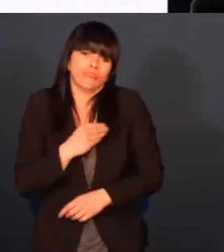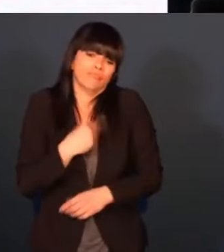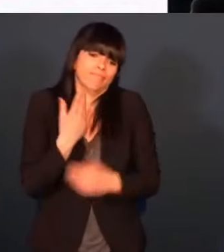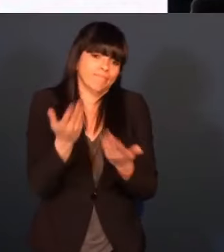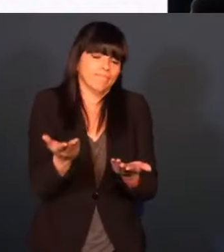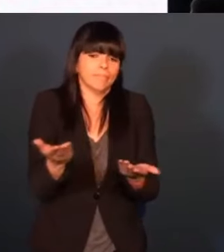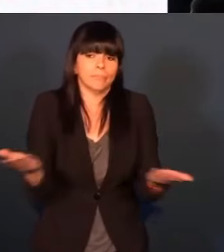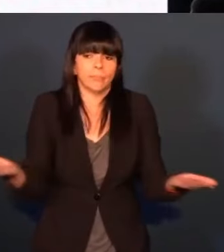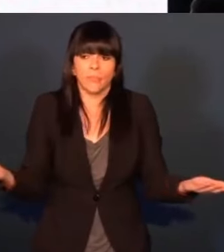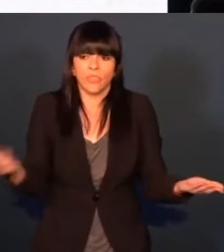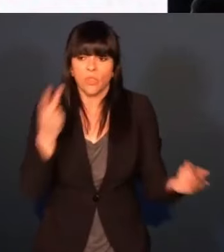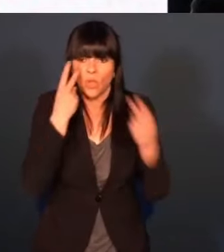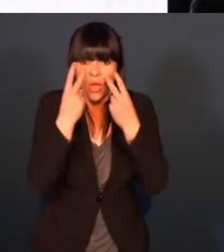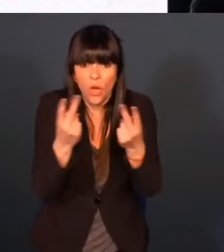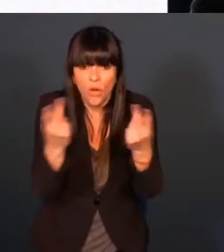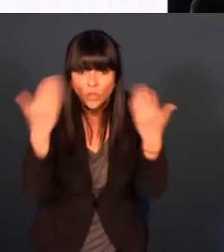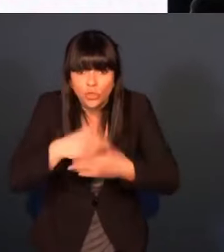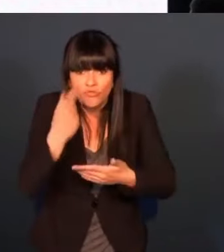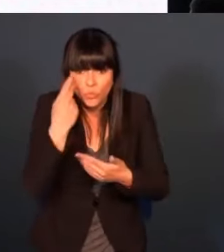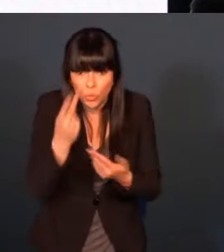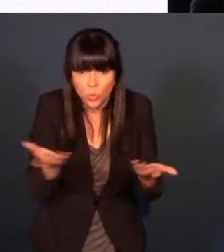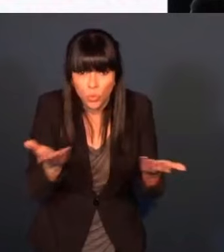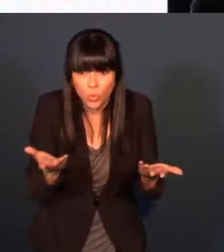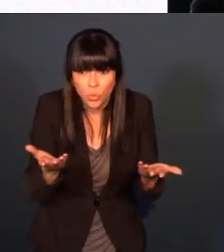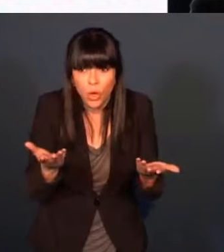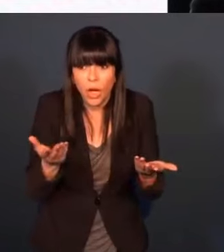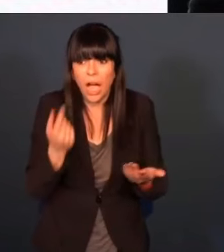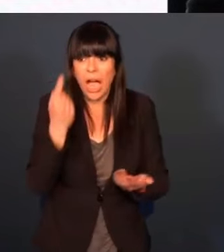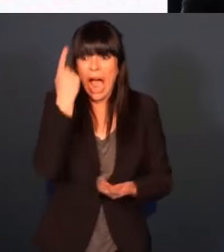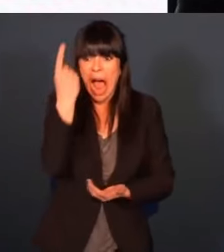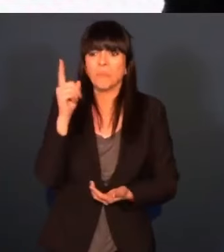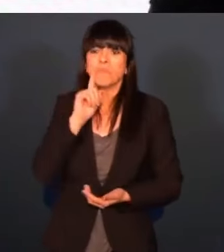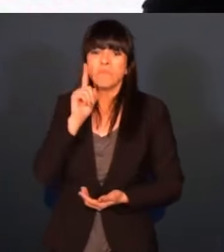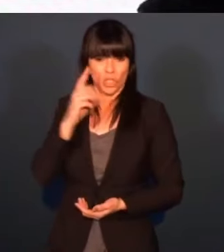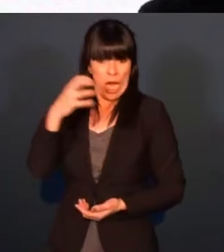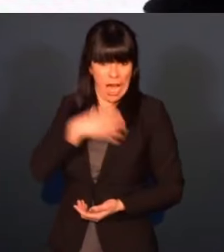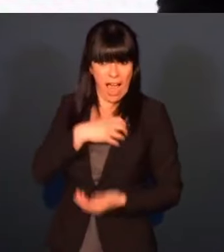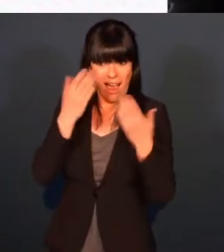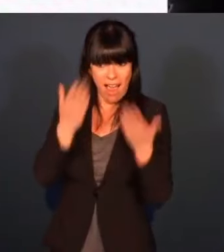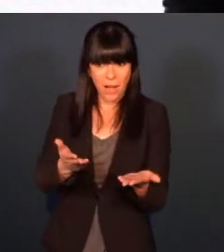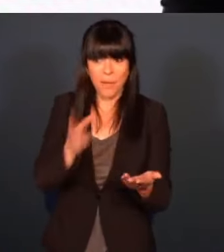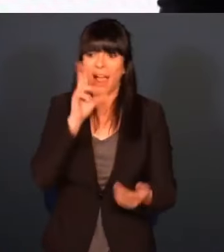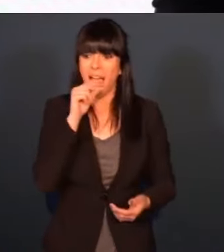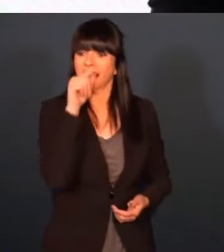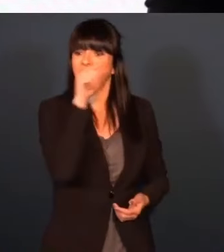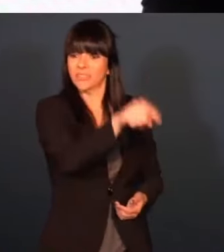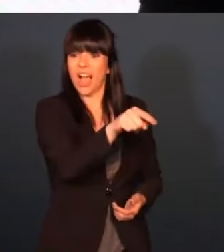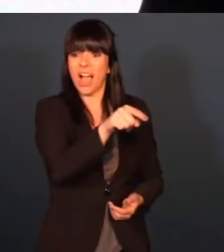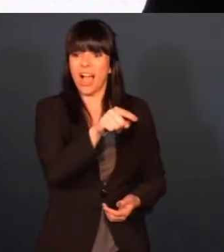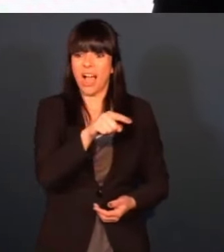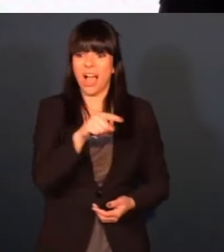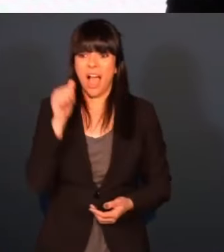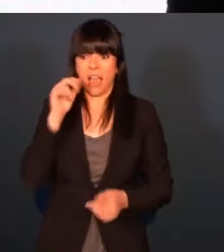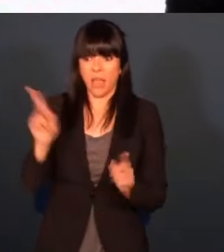снощи. Твърдението на един политик от ГЕРБ, че Главчев няма нищо общо с ГЕРБ. Ето ви пример за на черното да кажеш